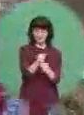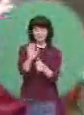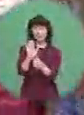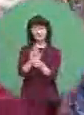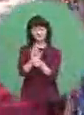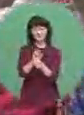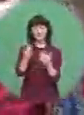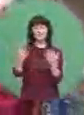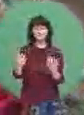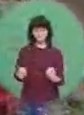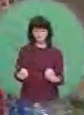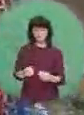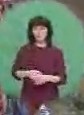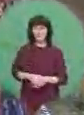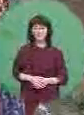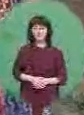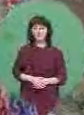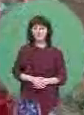送りました